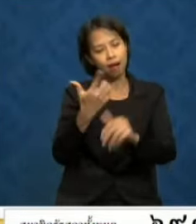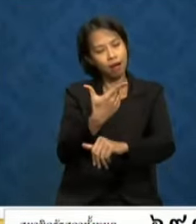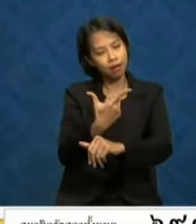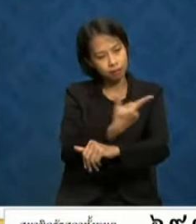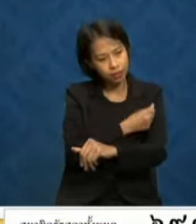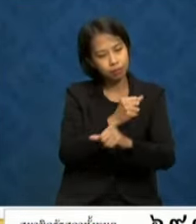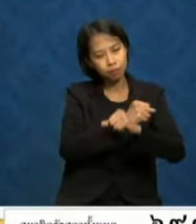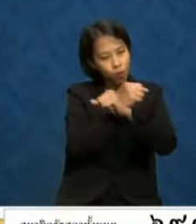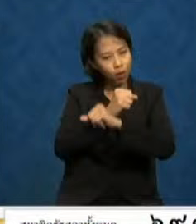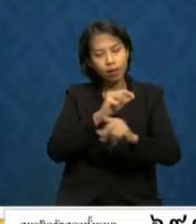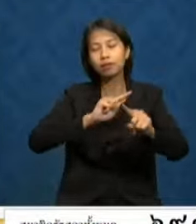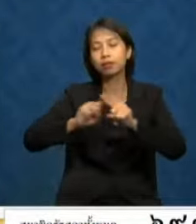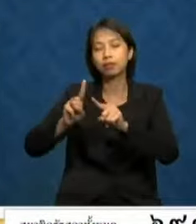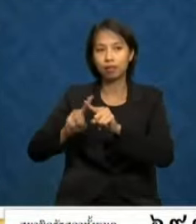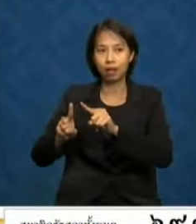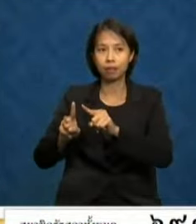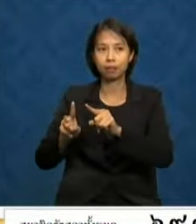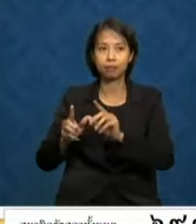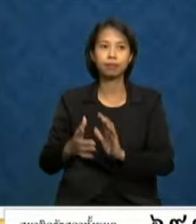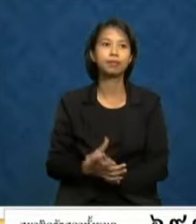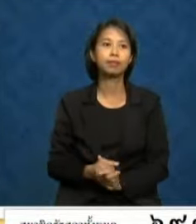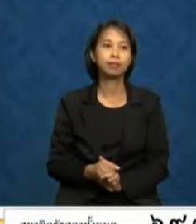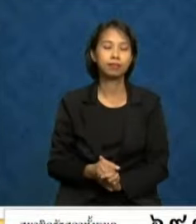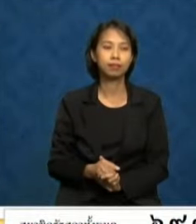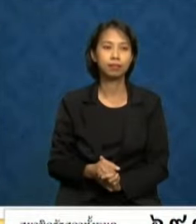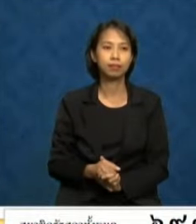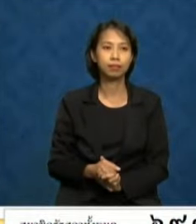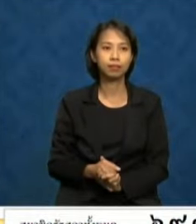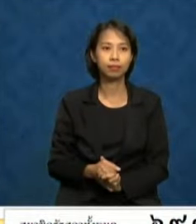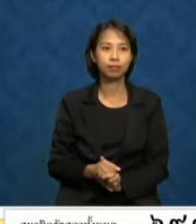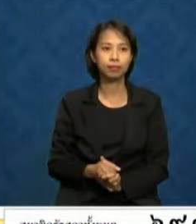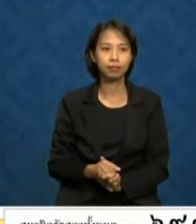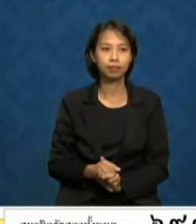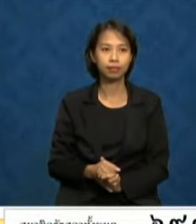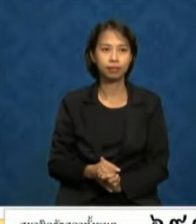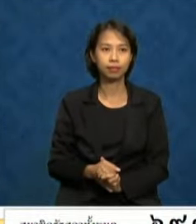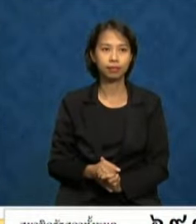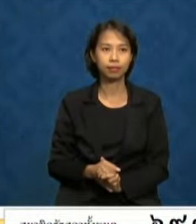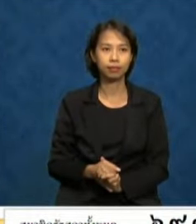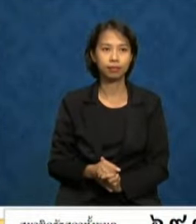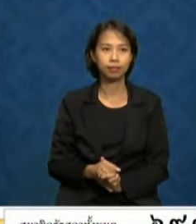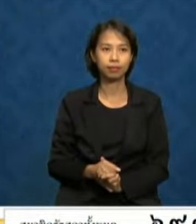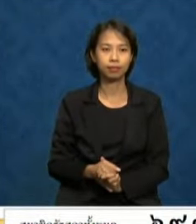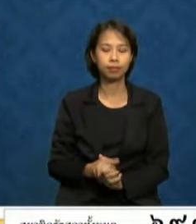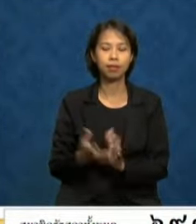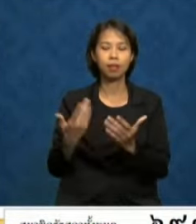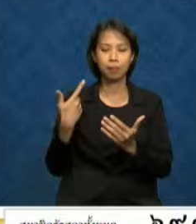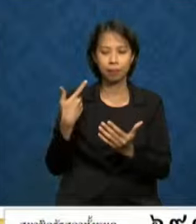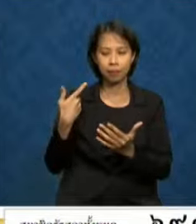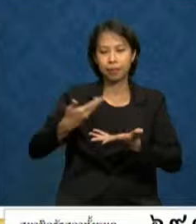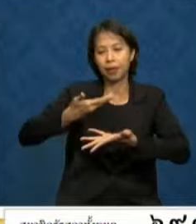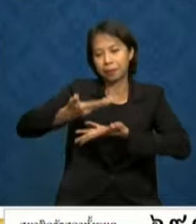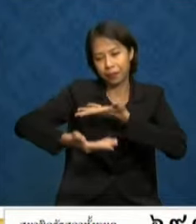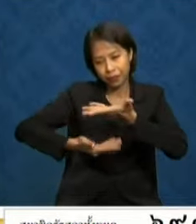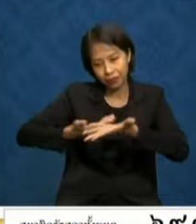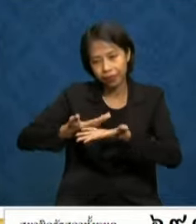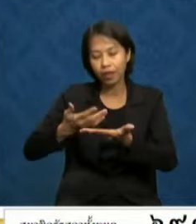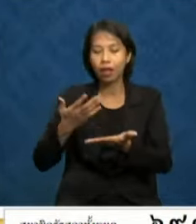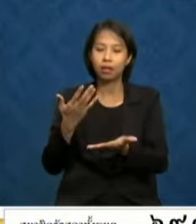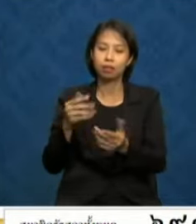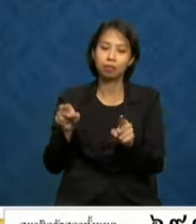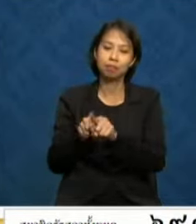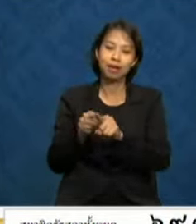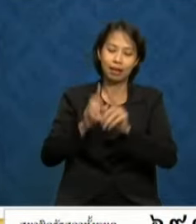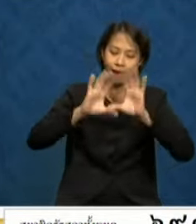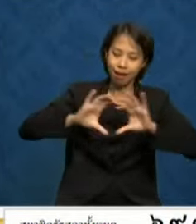จจะเป็นความเรื่องของการเปิดตลาด รวมถึงเรื่องของการเปิดตลาดจัดซื้อจัดจ้างภาครั